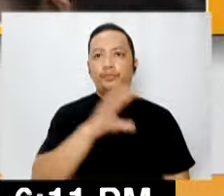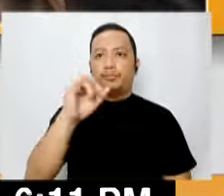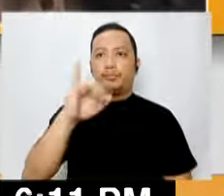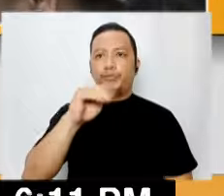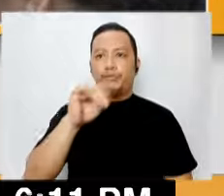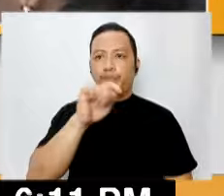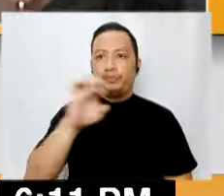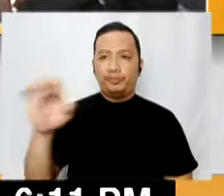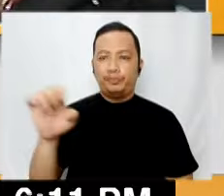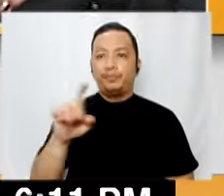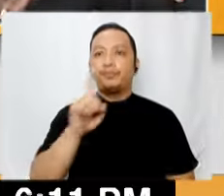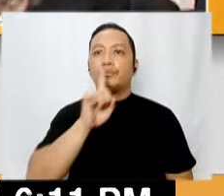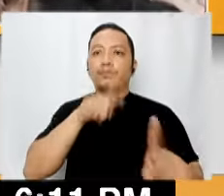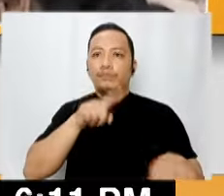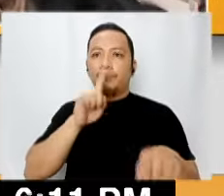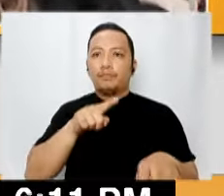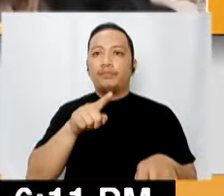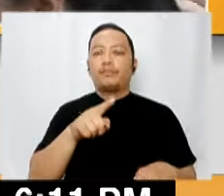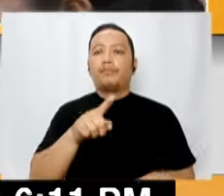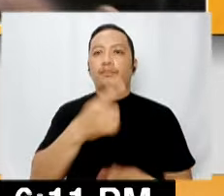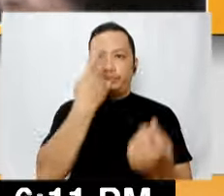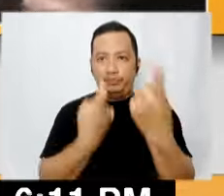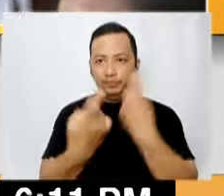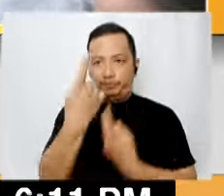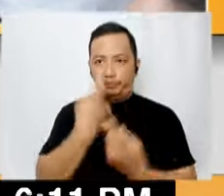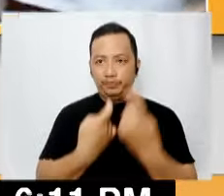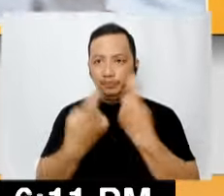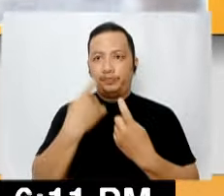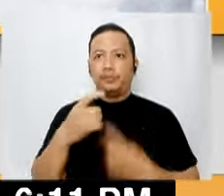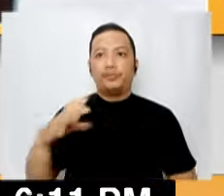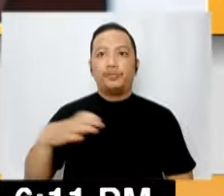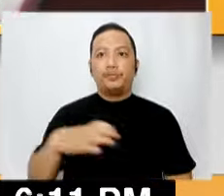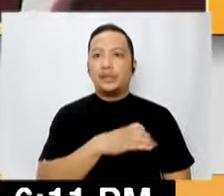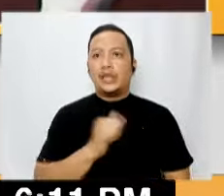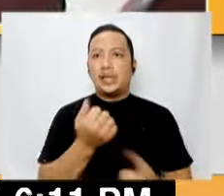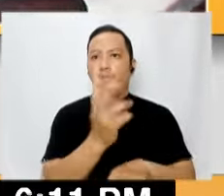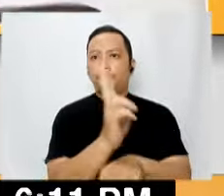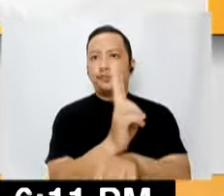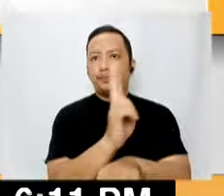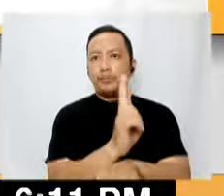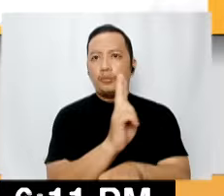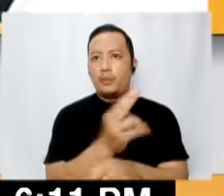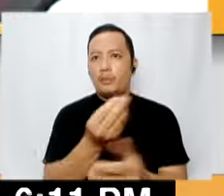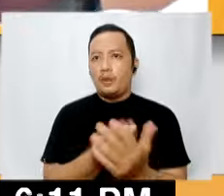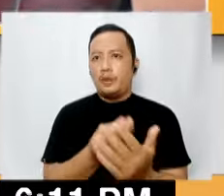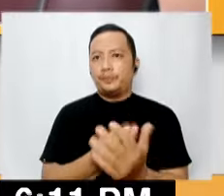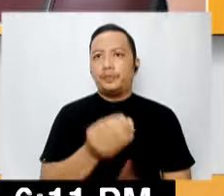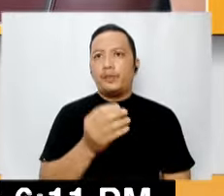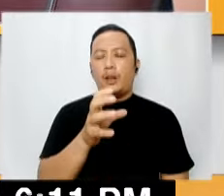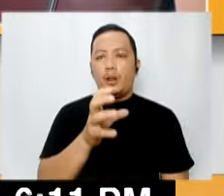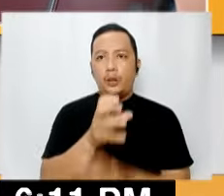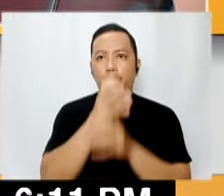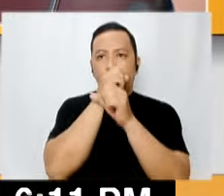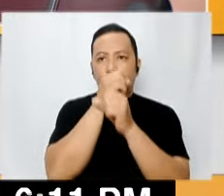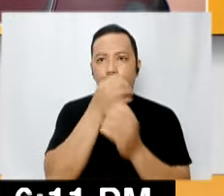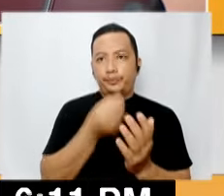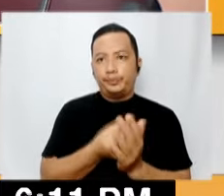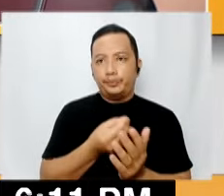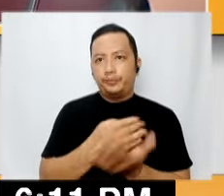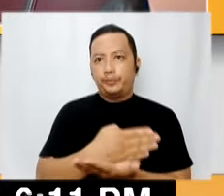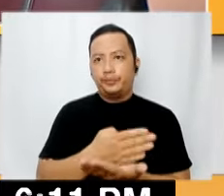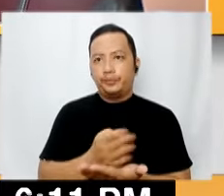mga congressmen, sagutin ang katanungan ng ating bayan kung paano niya ginamit yung confidential fund ng Department of Education at saka